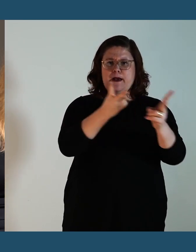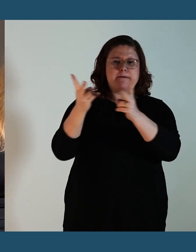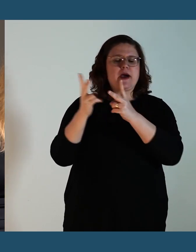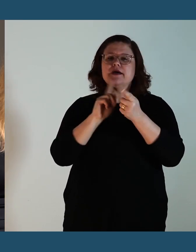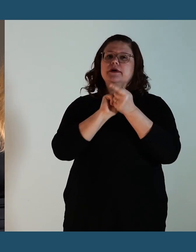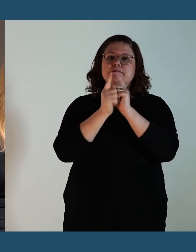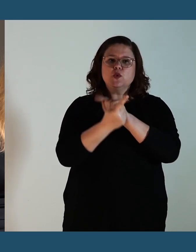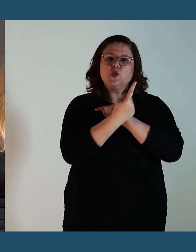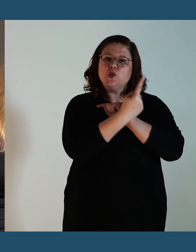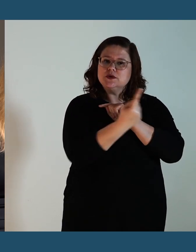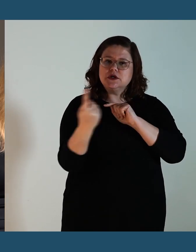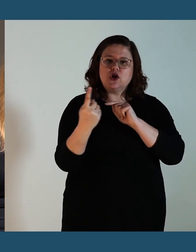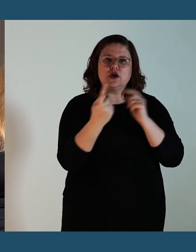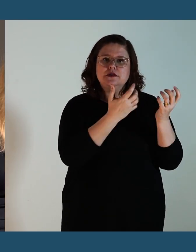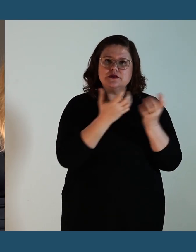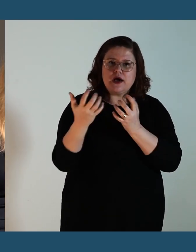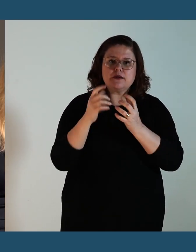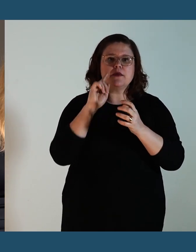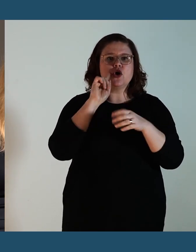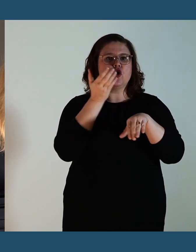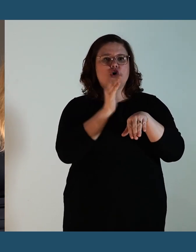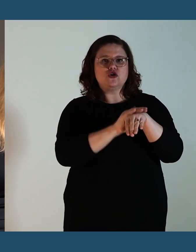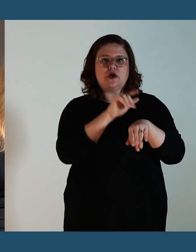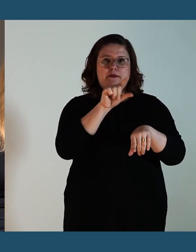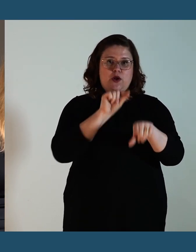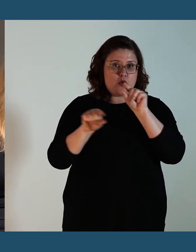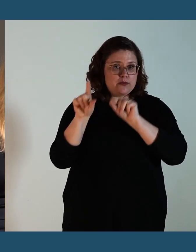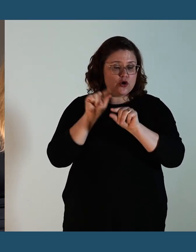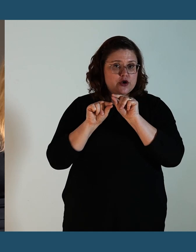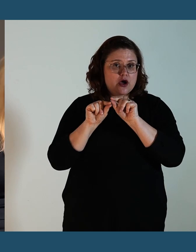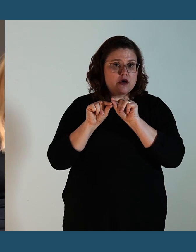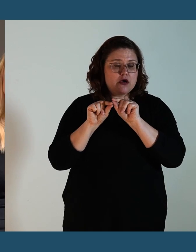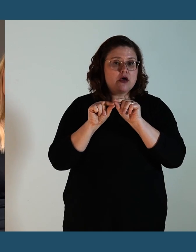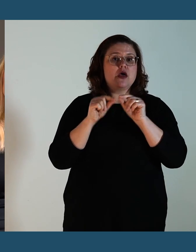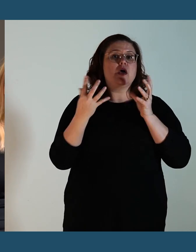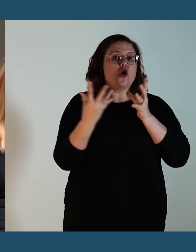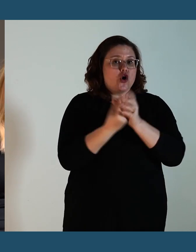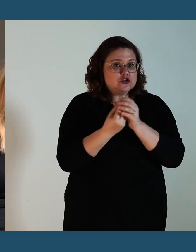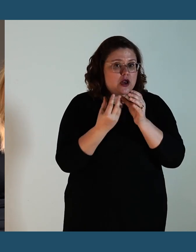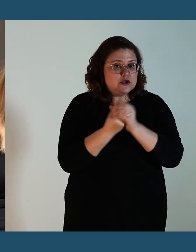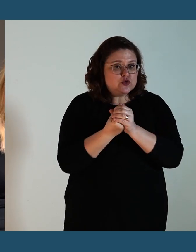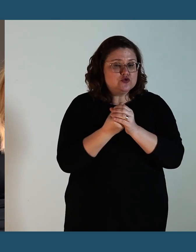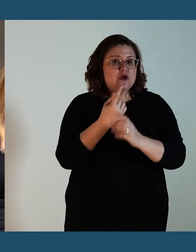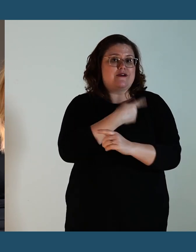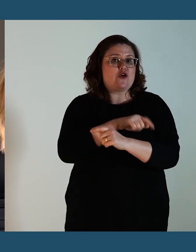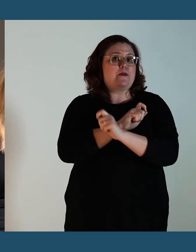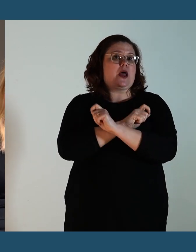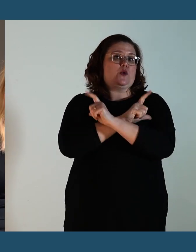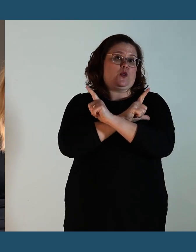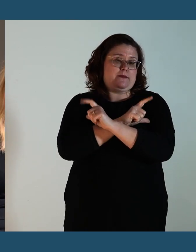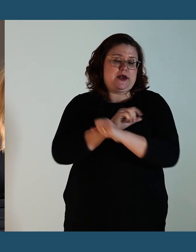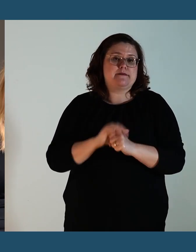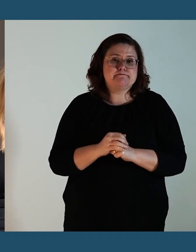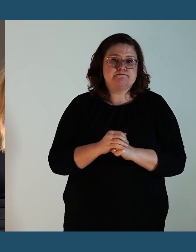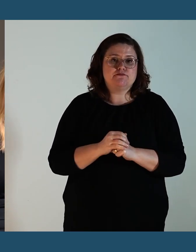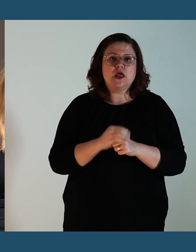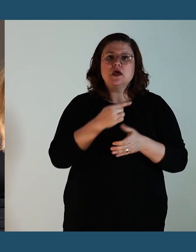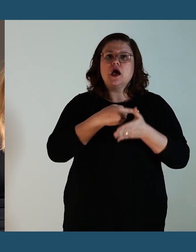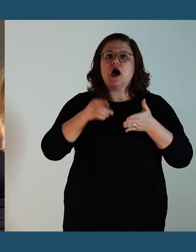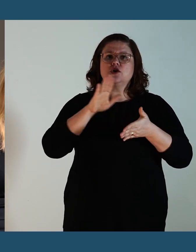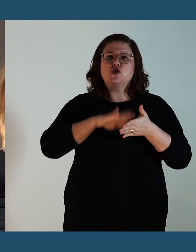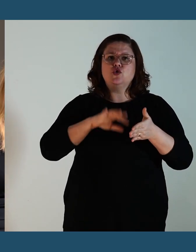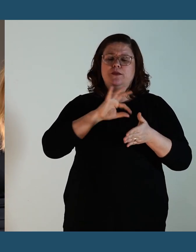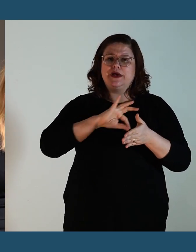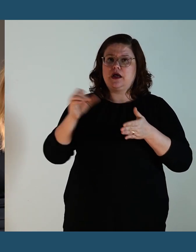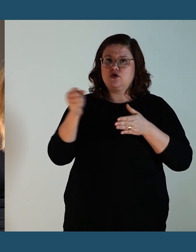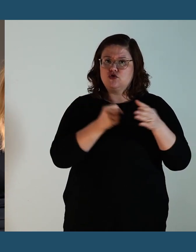päästään yksilöllisten tarpeiden ja osaamisen huomioon ottamiseen, osallisuuteen ja voimaannuttamiseen. Anonyymi rekrytointi